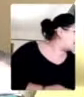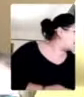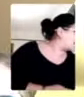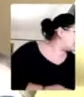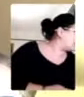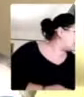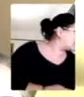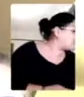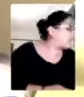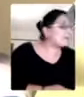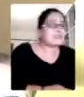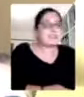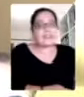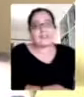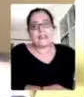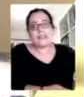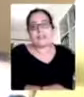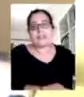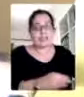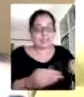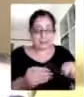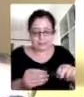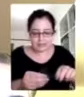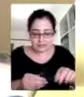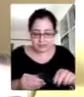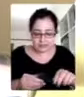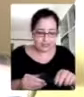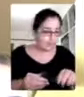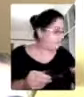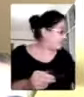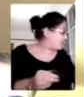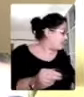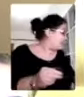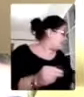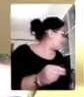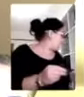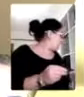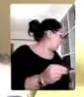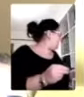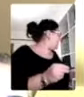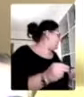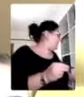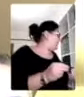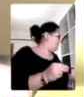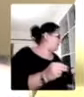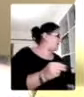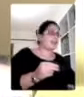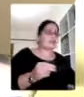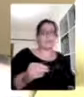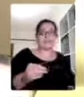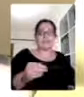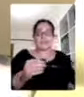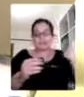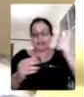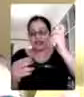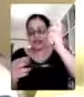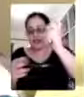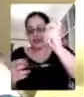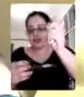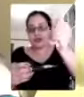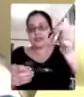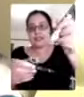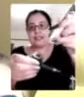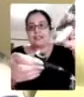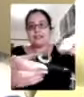Taha Usta'yla paylaştım. Ama size bir kek kaplaması göstereyim. Yani daha sonra fotoğrafını da çeker gösteririm.